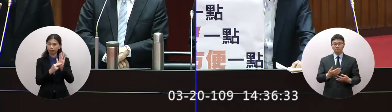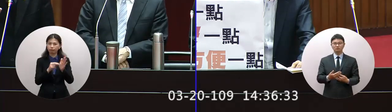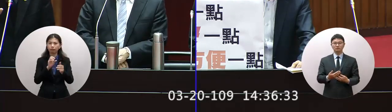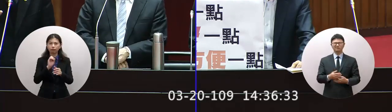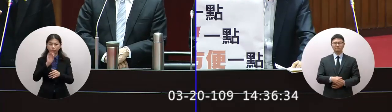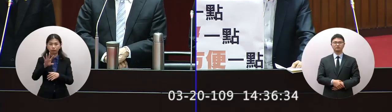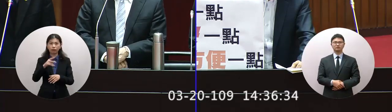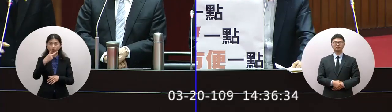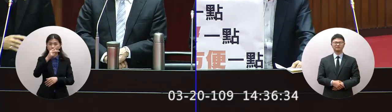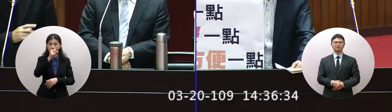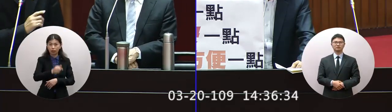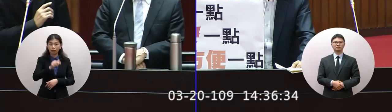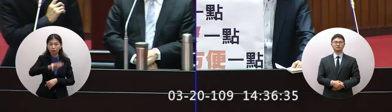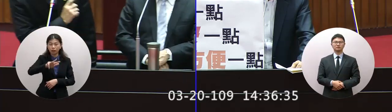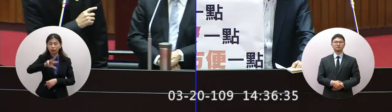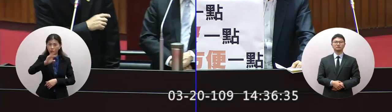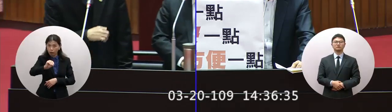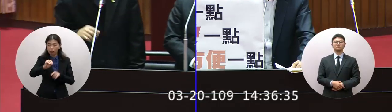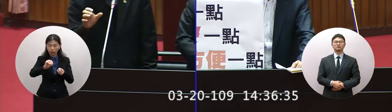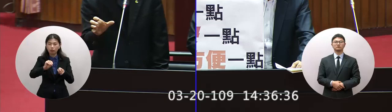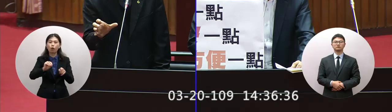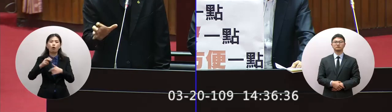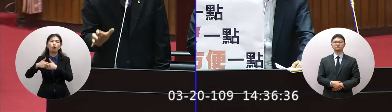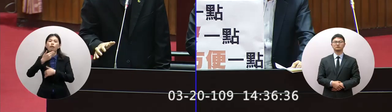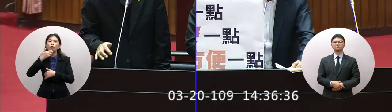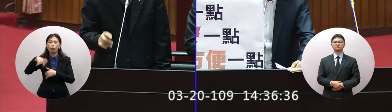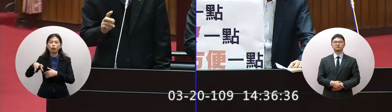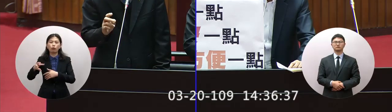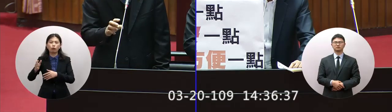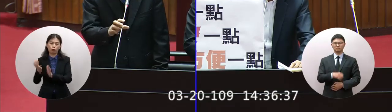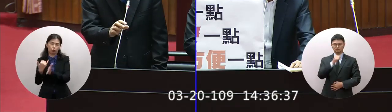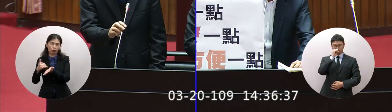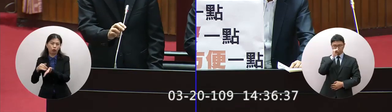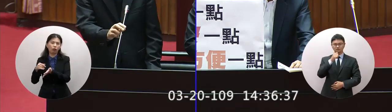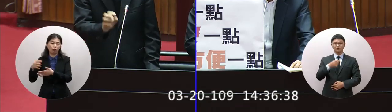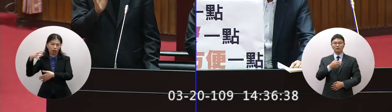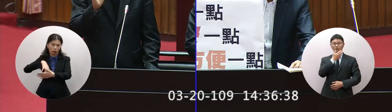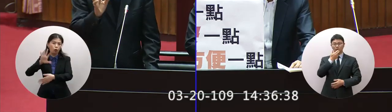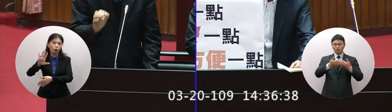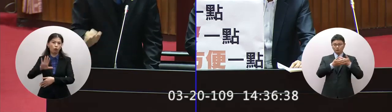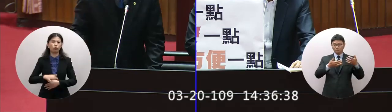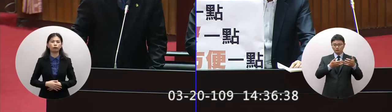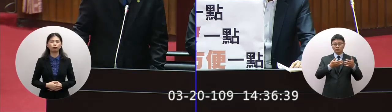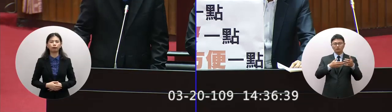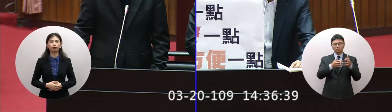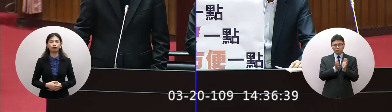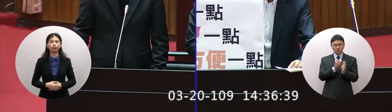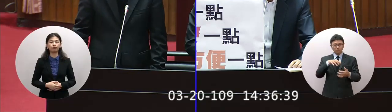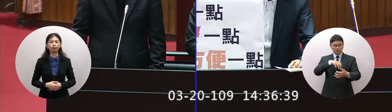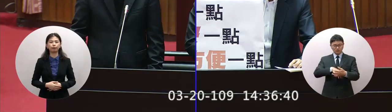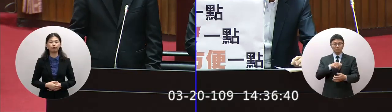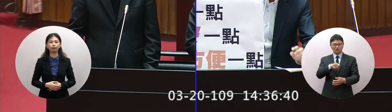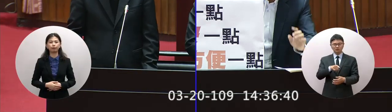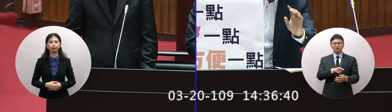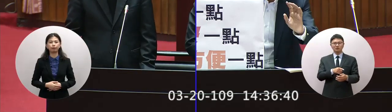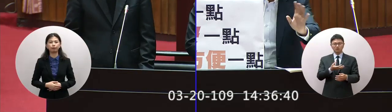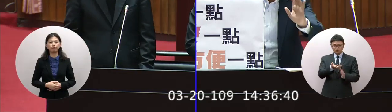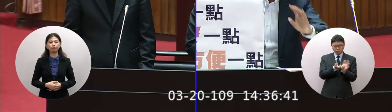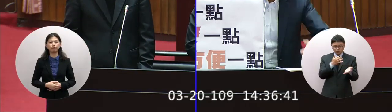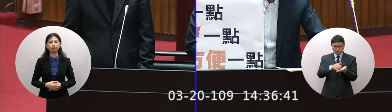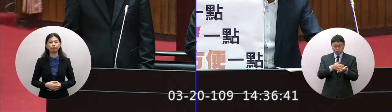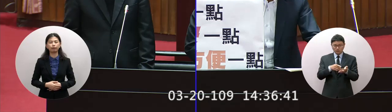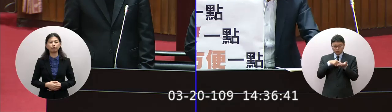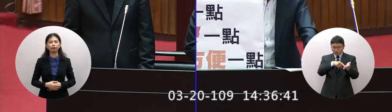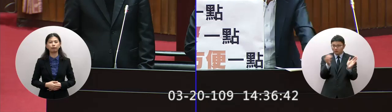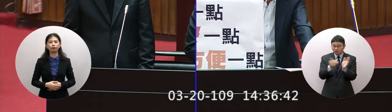分有2亿8000万预算已经编在卫福部的特别预算里面。 好，所以卫福部仍然在这个部分有编列相关的预算金。这个为什么要请院